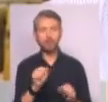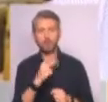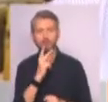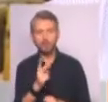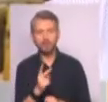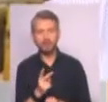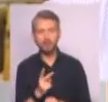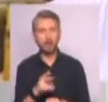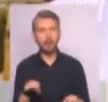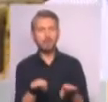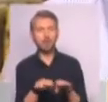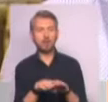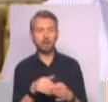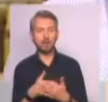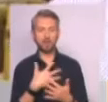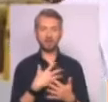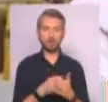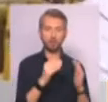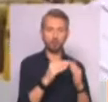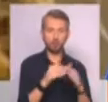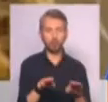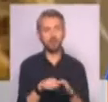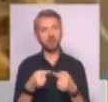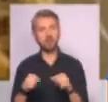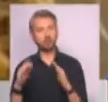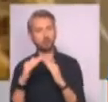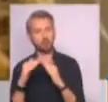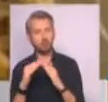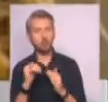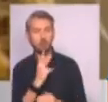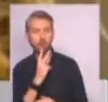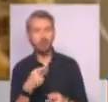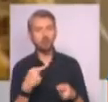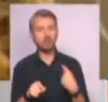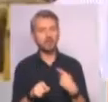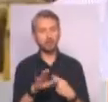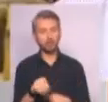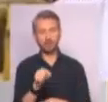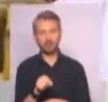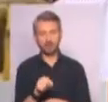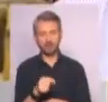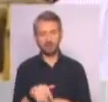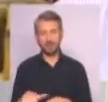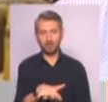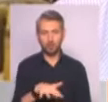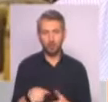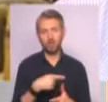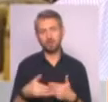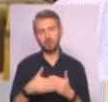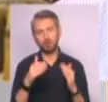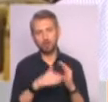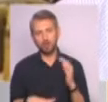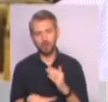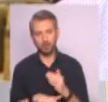подивитися, порівняти, наприклад, свій будинок, порівняти з іншим будинком. І побачити там різницю в цій відповідній території чи прибудинковій